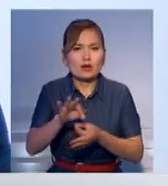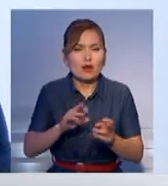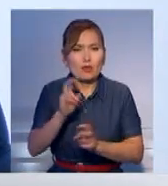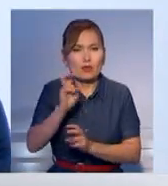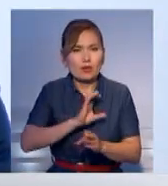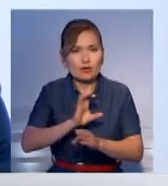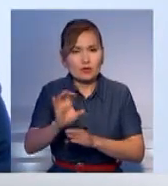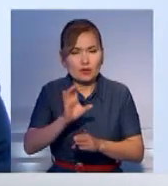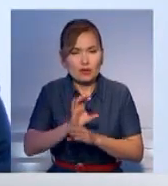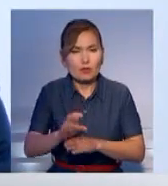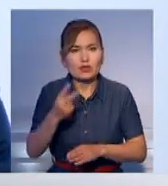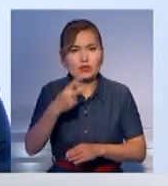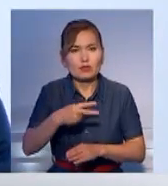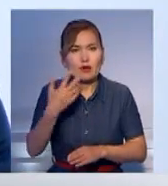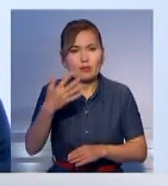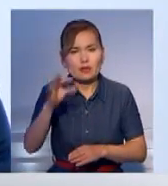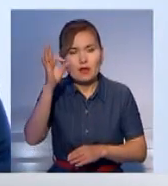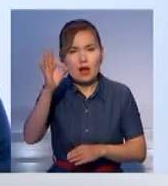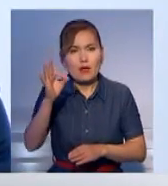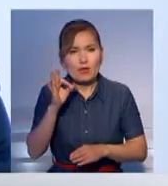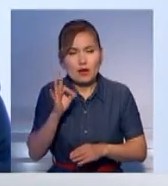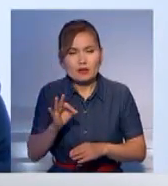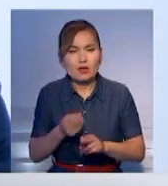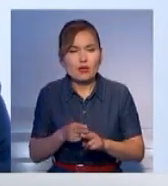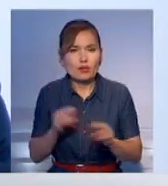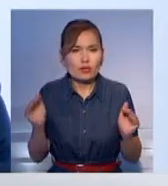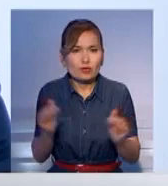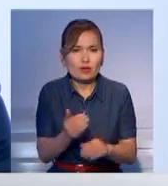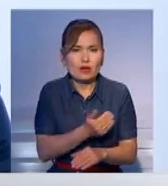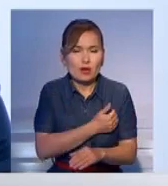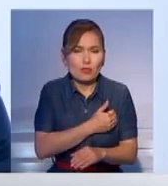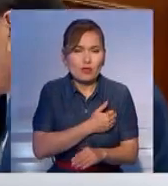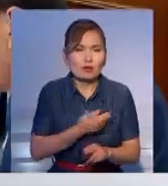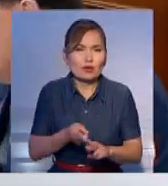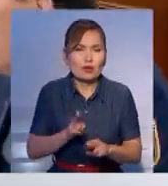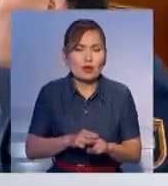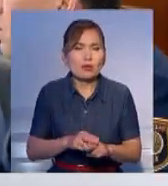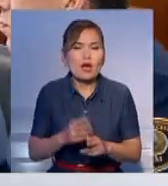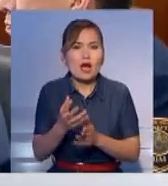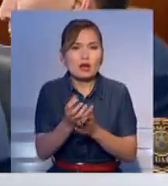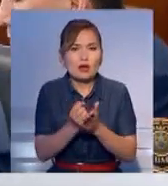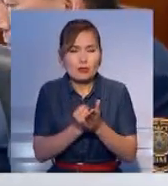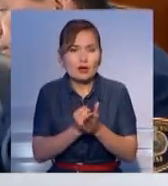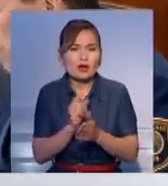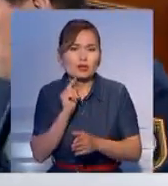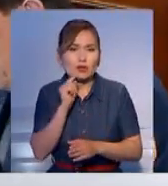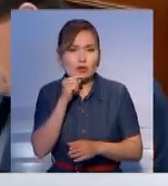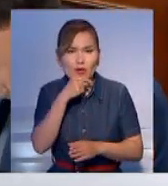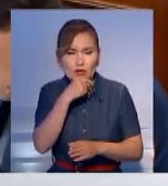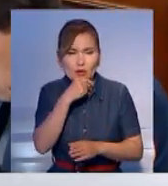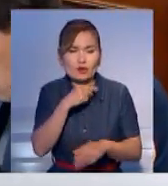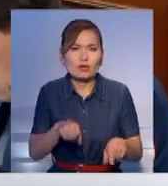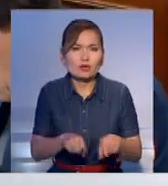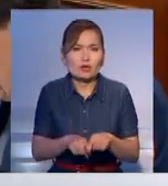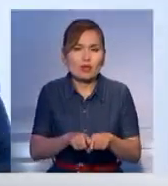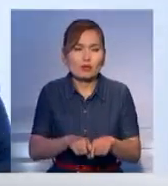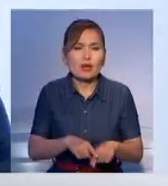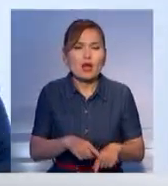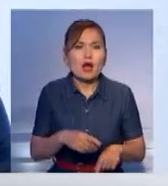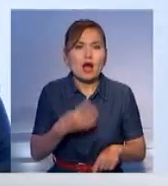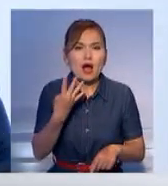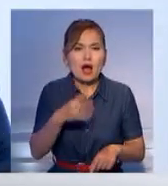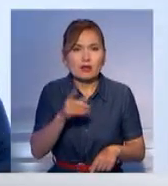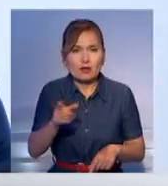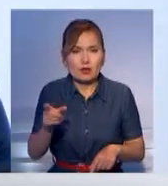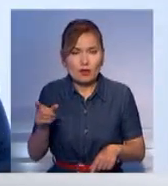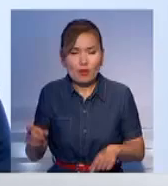25%-ке дейін азайту, ресурстарды 15%-ке дейін үнемдеу және адам шығымын